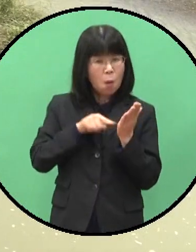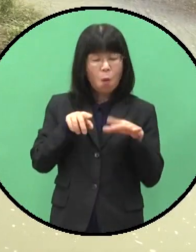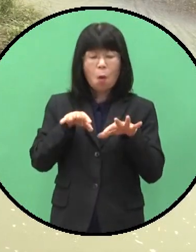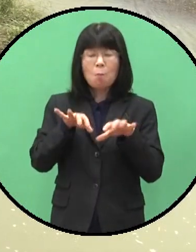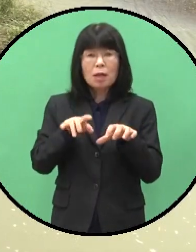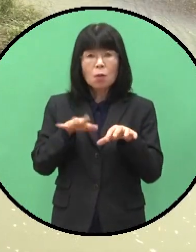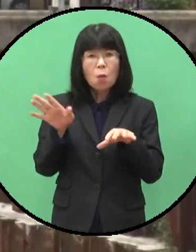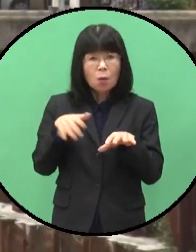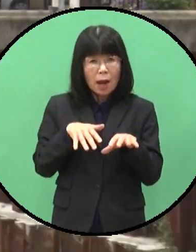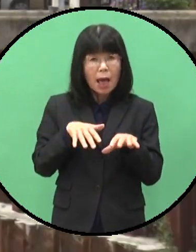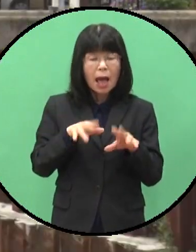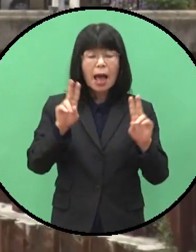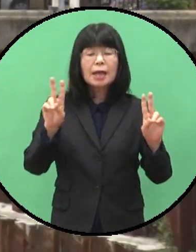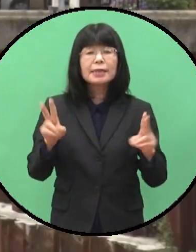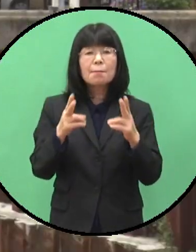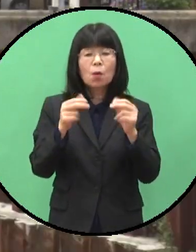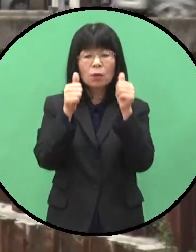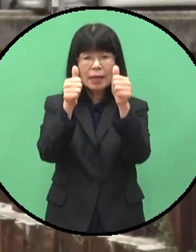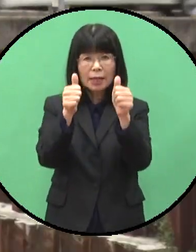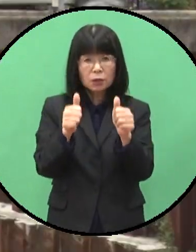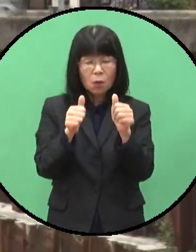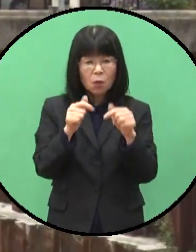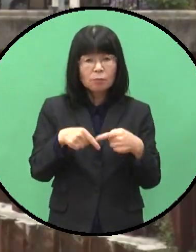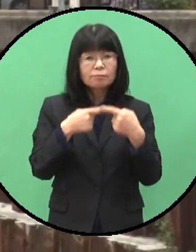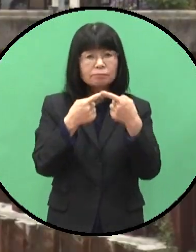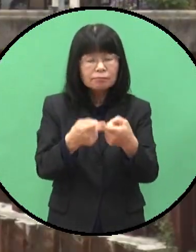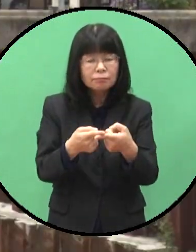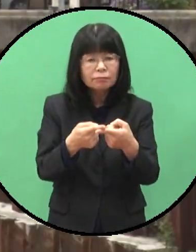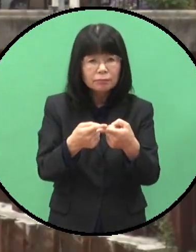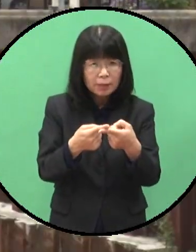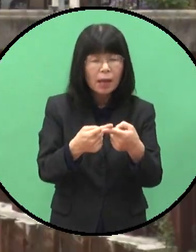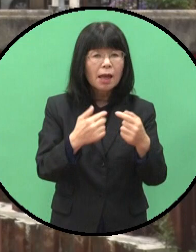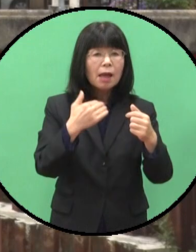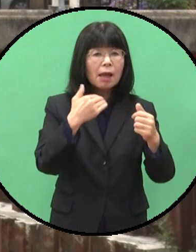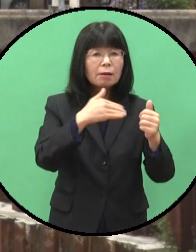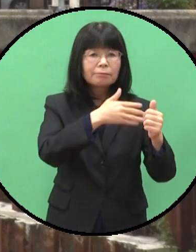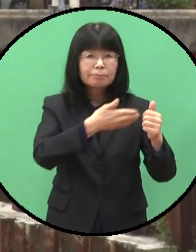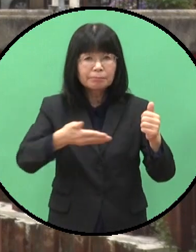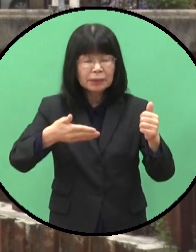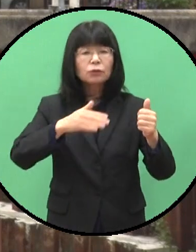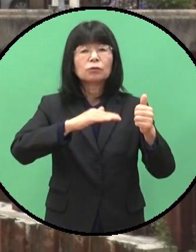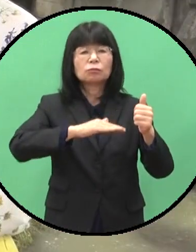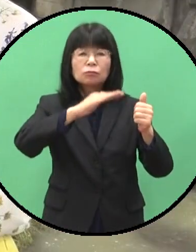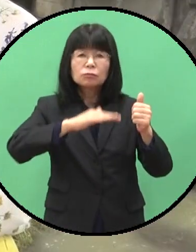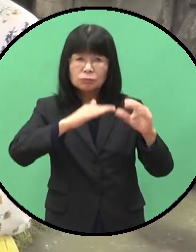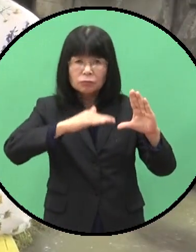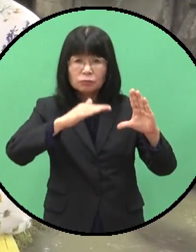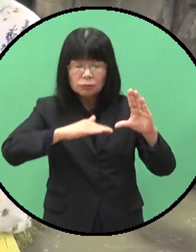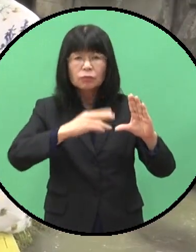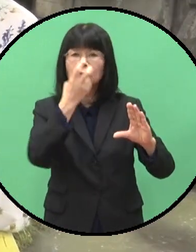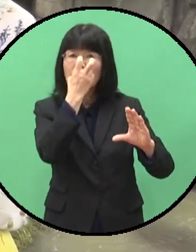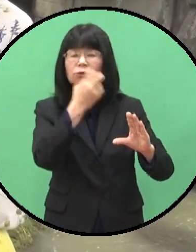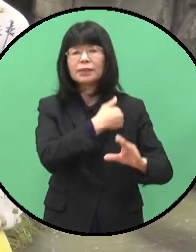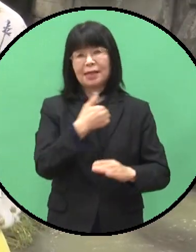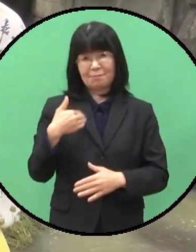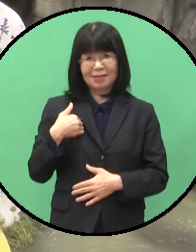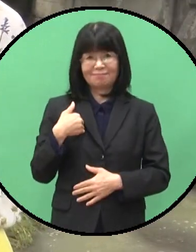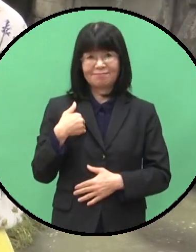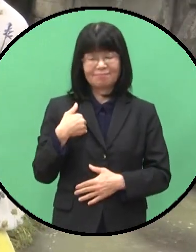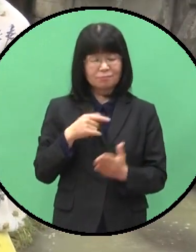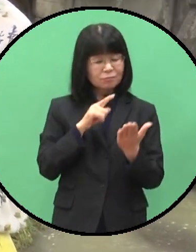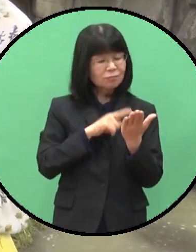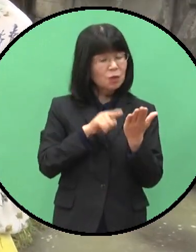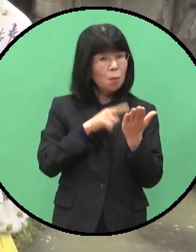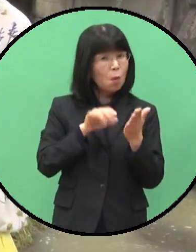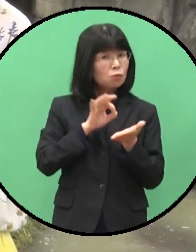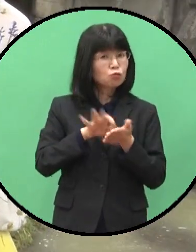ソコンから専用サイトにアクセスして水位の情報を確認することができます。 ではスマホでの見方を教えてい